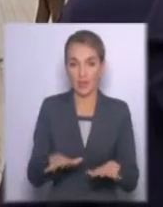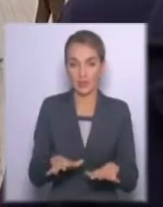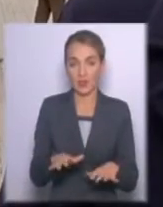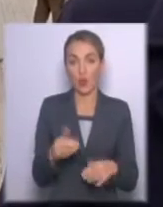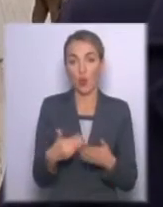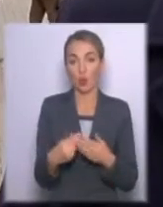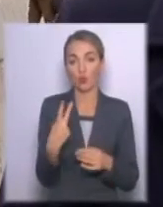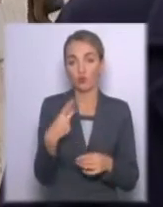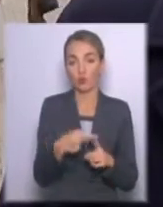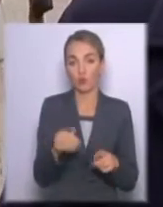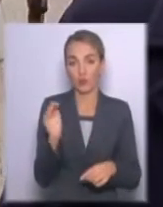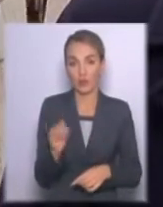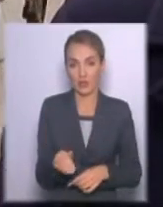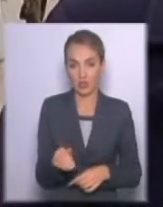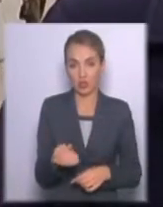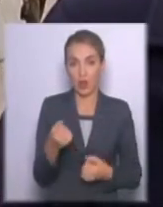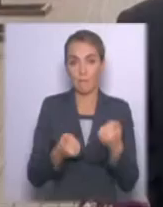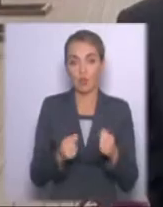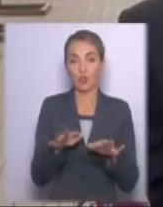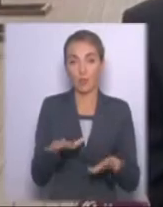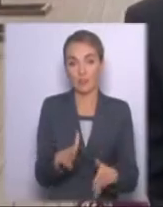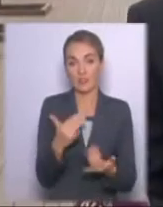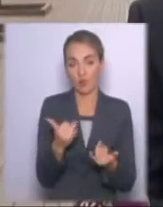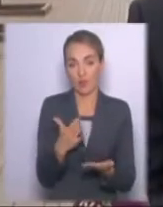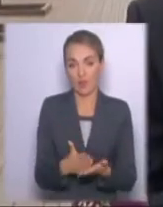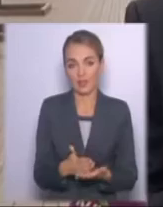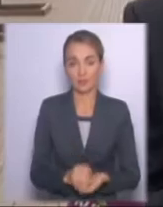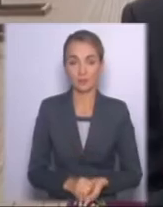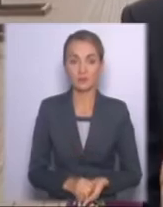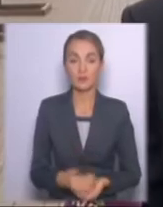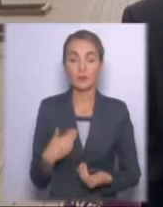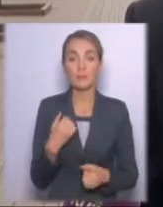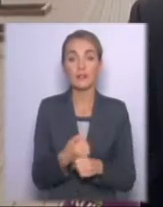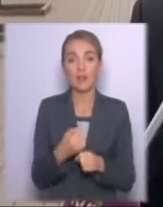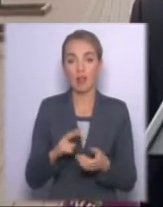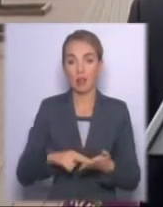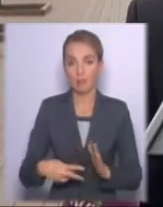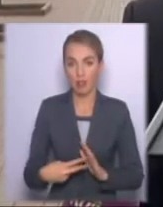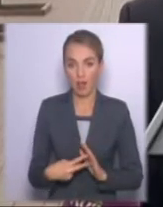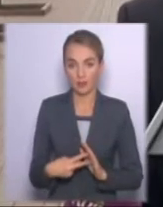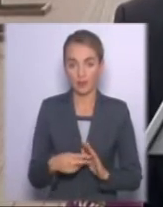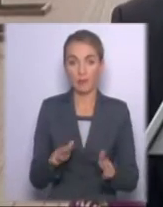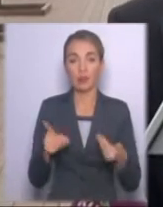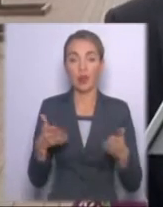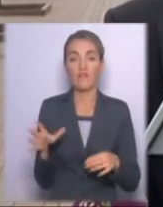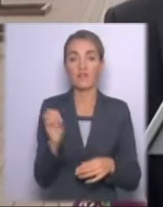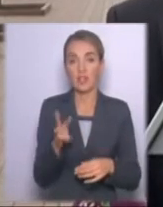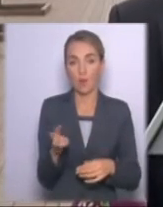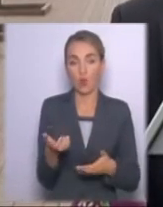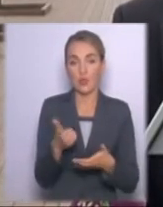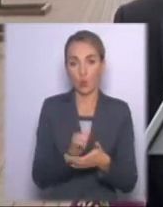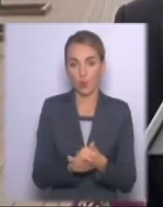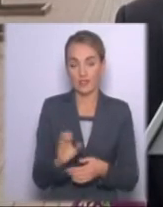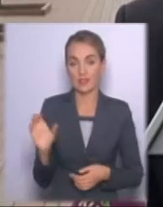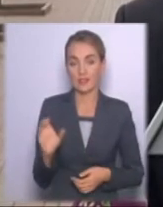около 2500 машиномест сегодня есть. Мы сделали план, предлагаем всем ознакомиться с